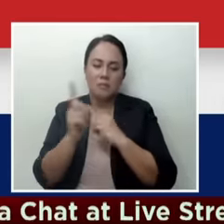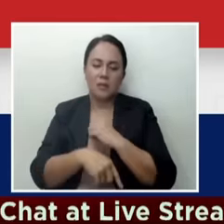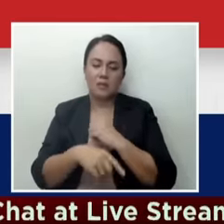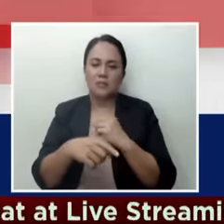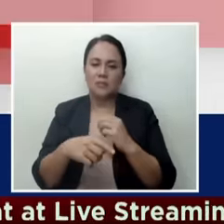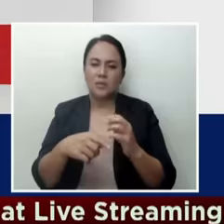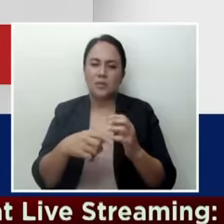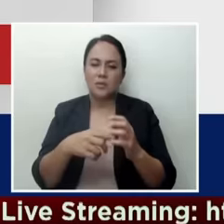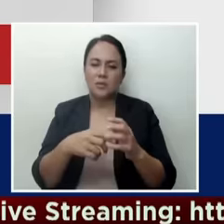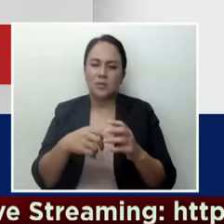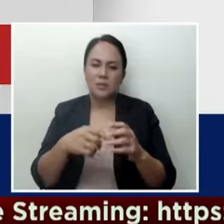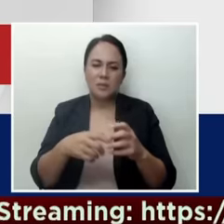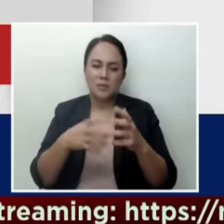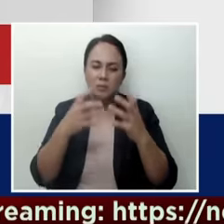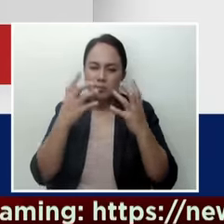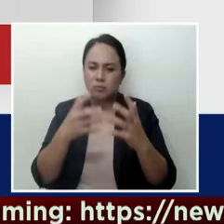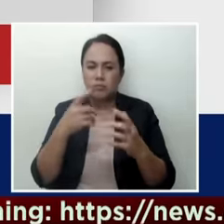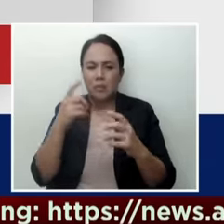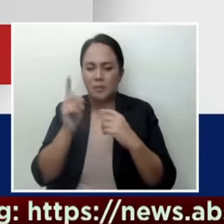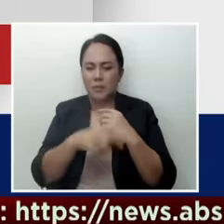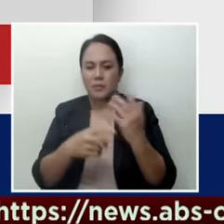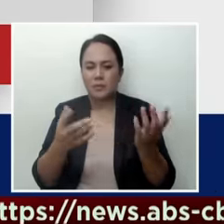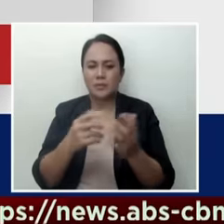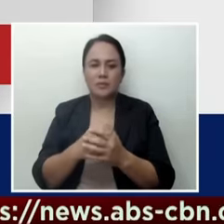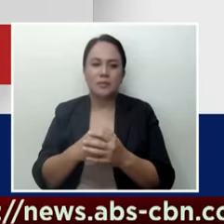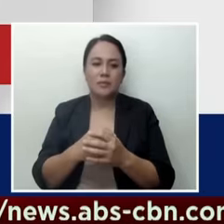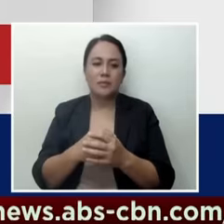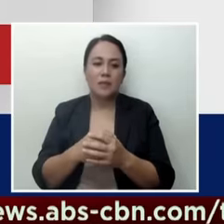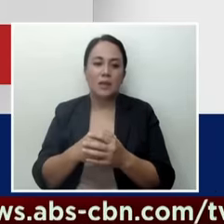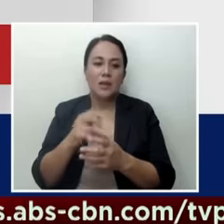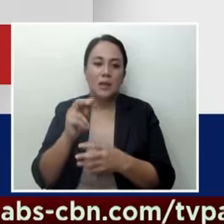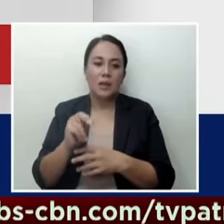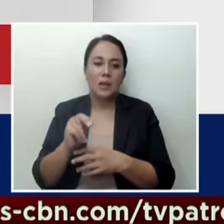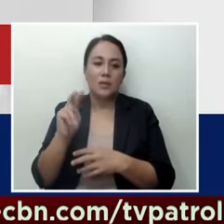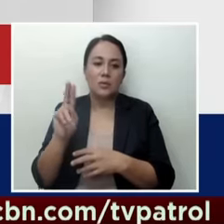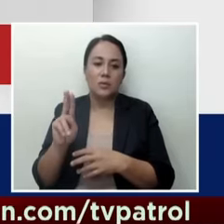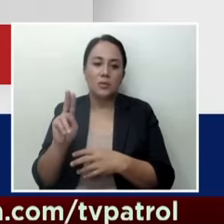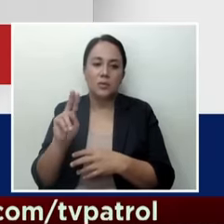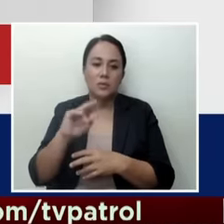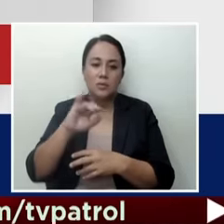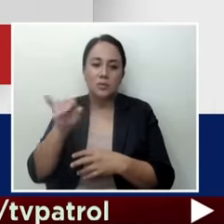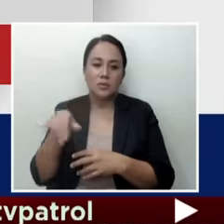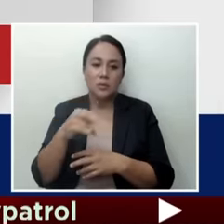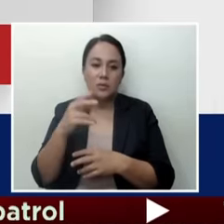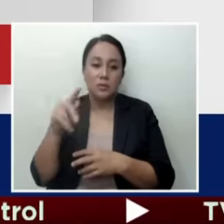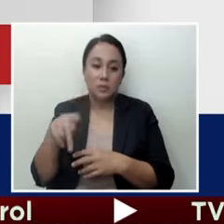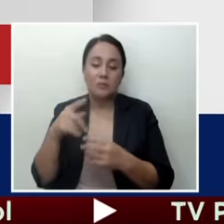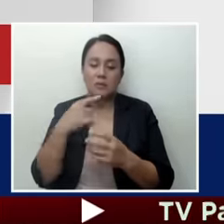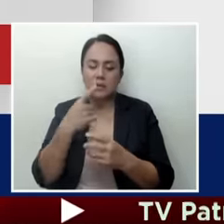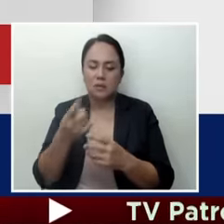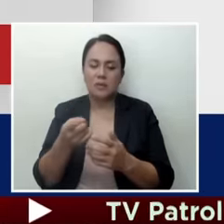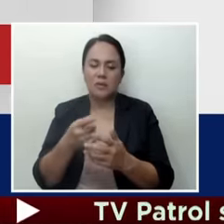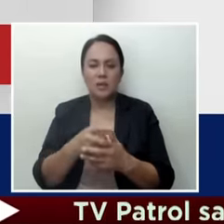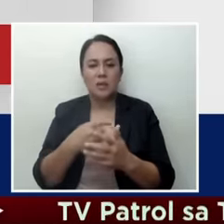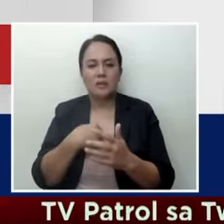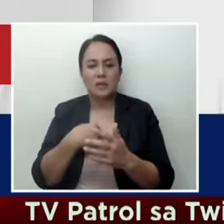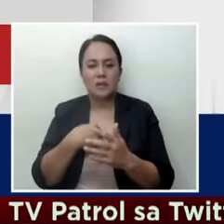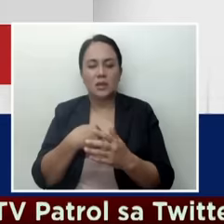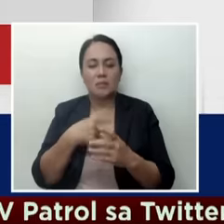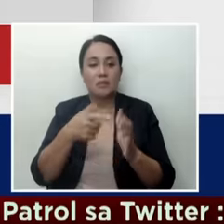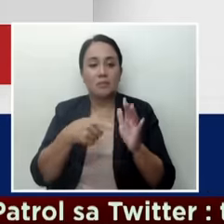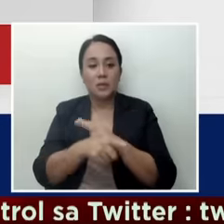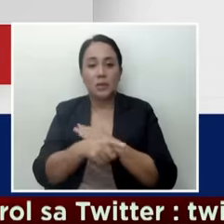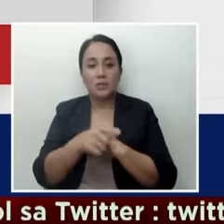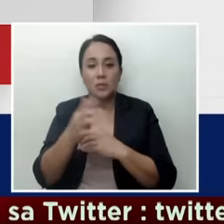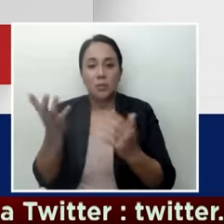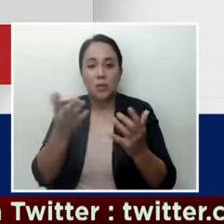na parusa. Ayon sa National Union of Journalists of the Philippines, mas kasuklam-suklam ito dahil pinatay siya sa sarili niyang tahanan.